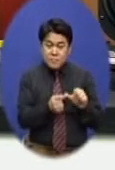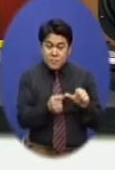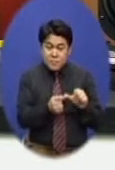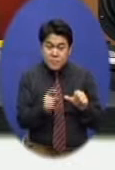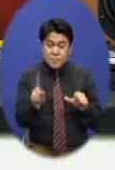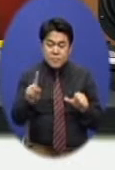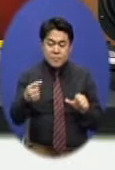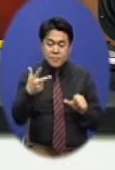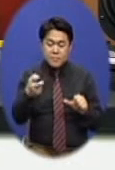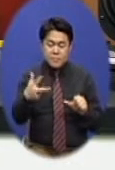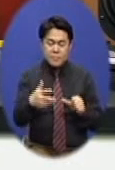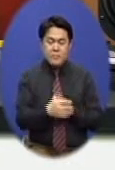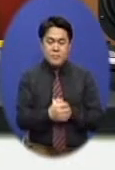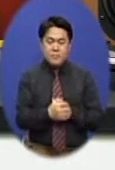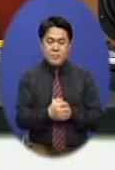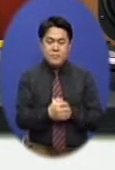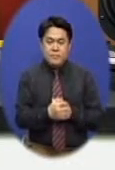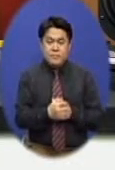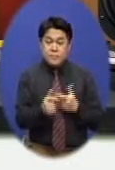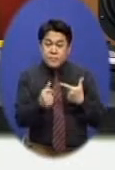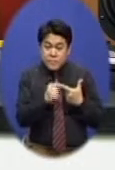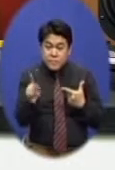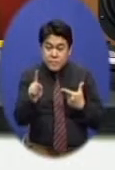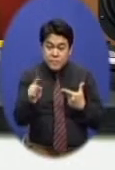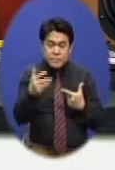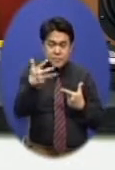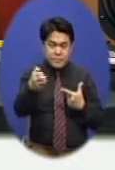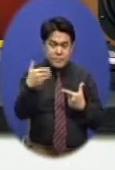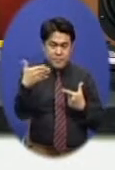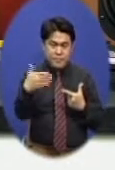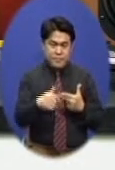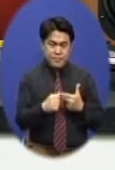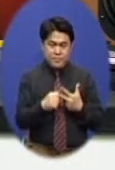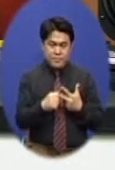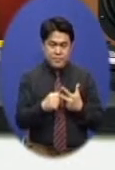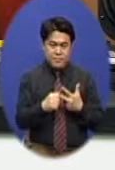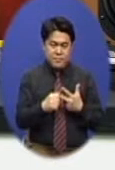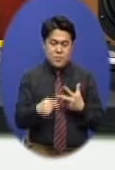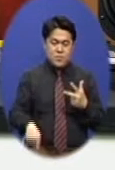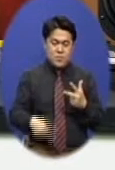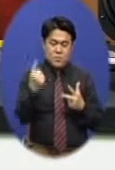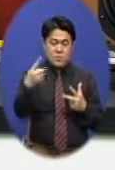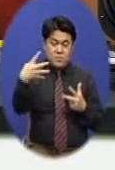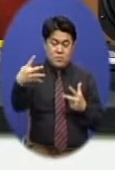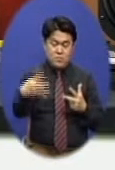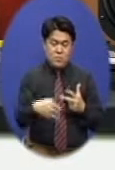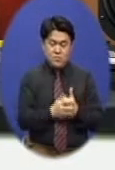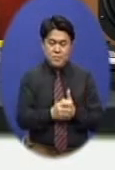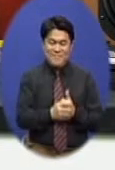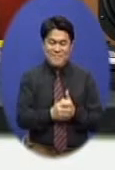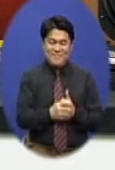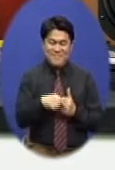5번입니다. 177표. 오. 네, 계속해서 6번은 89표. 7번입니다. 104표.